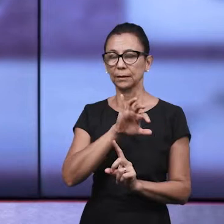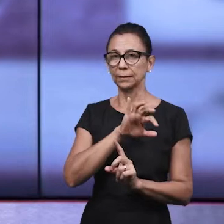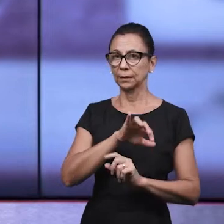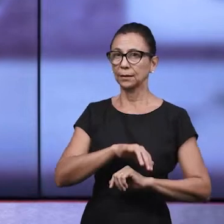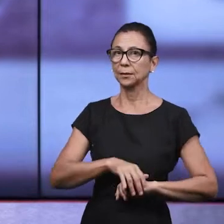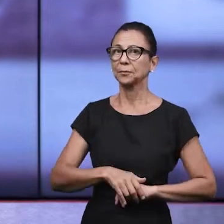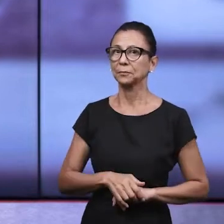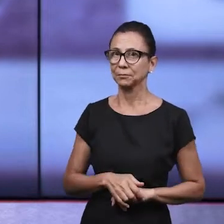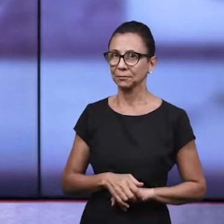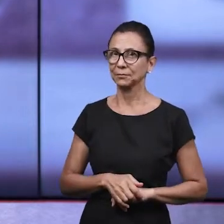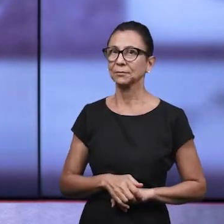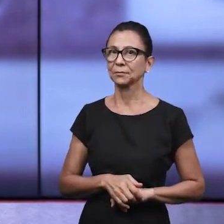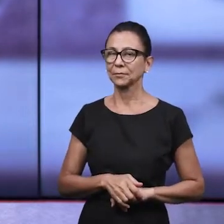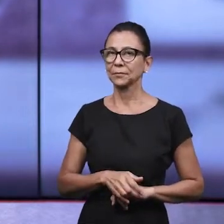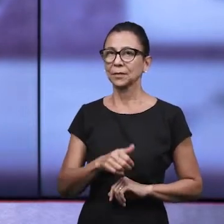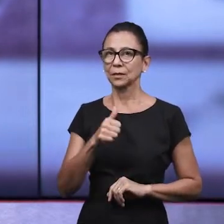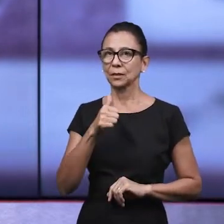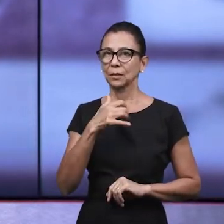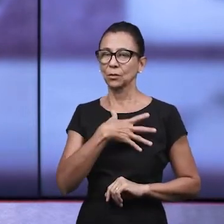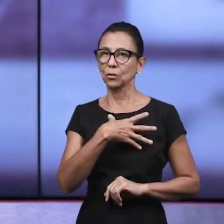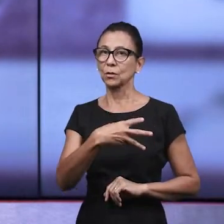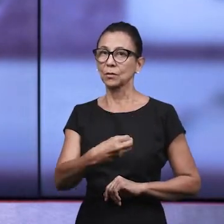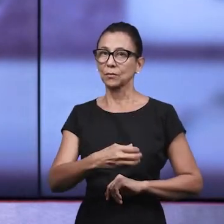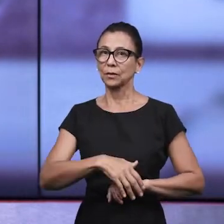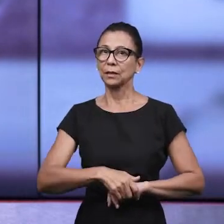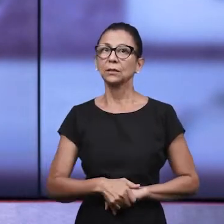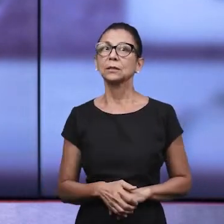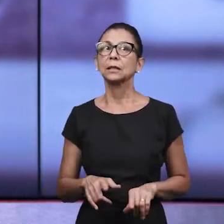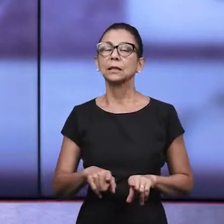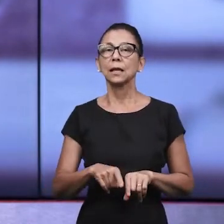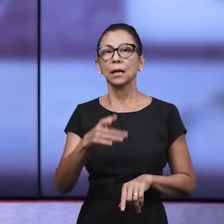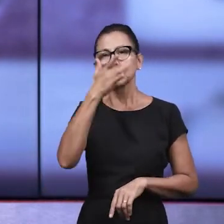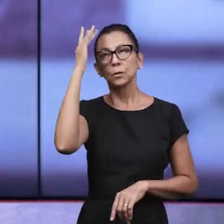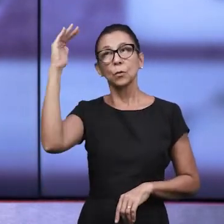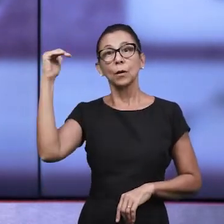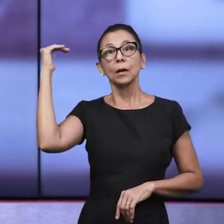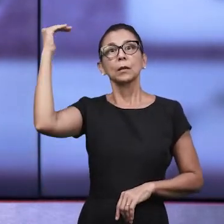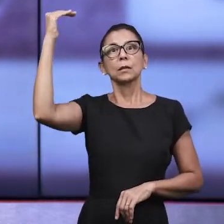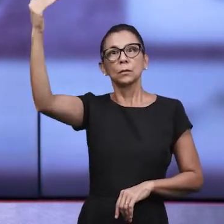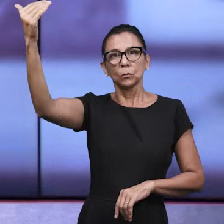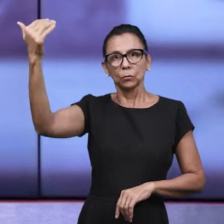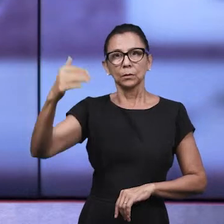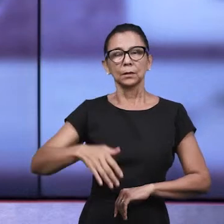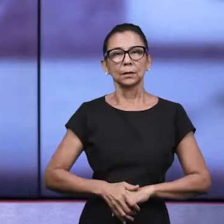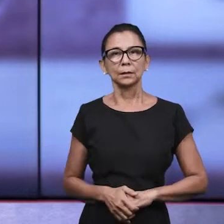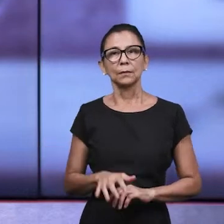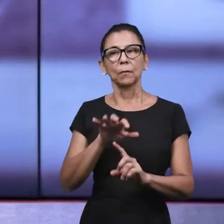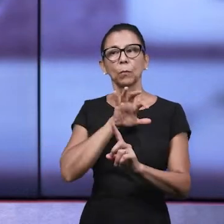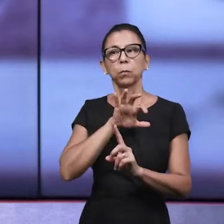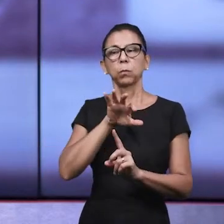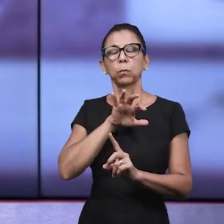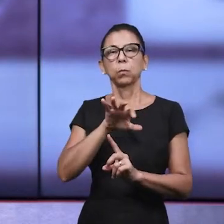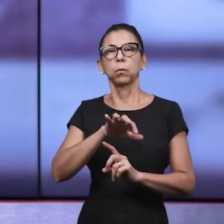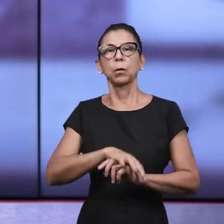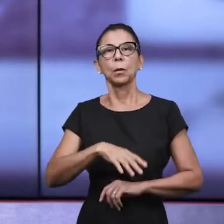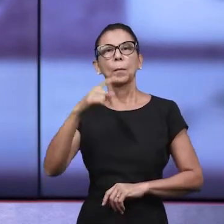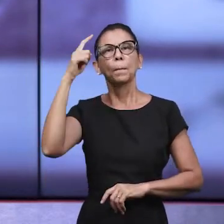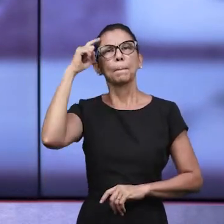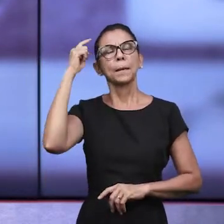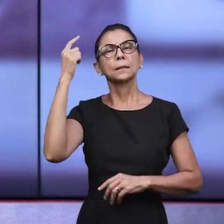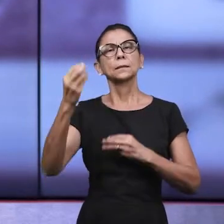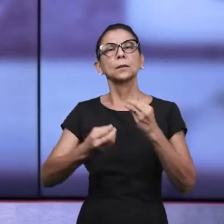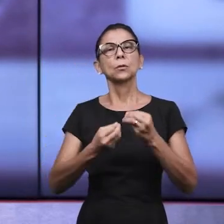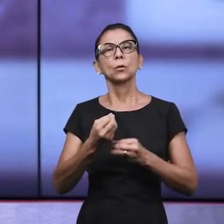Il est vrai, il y a beaucoup de cas, même les adultes sont influencés par ces personnes. Maintenant, imaginez les enfants et